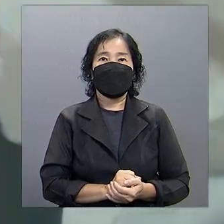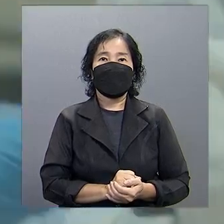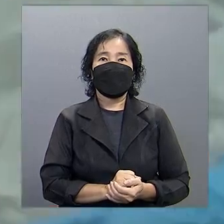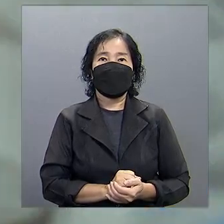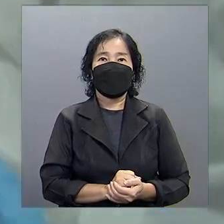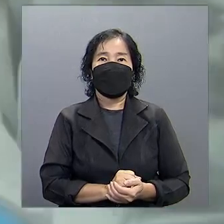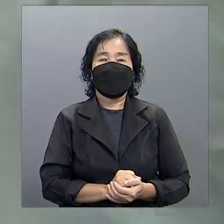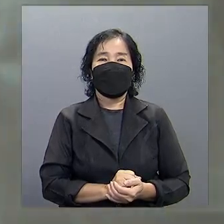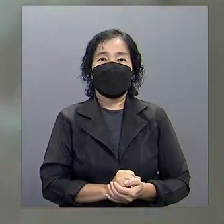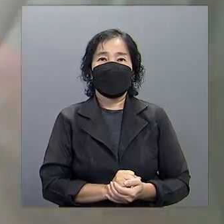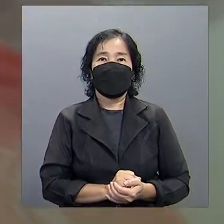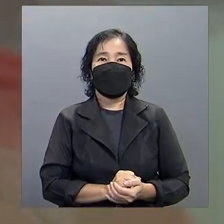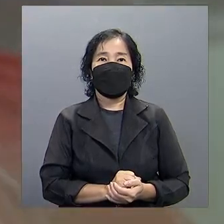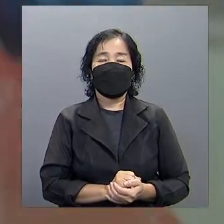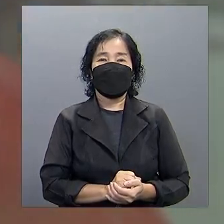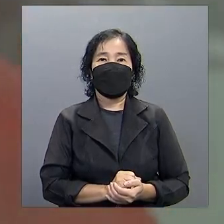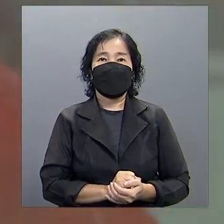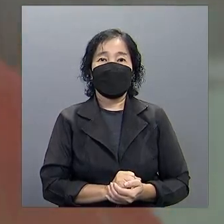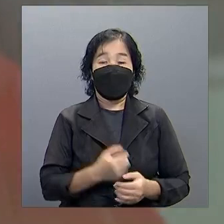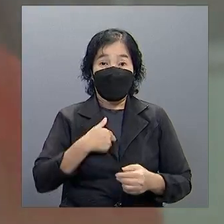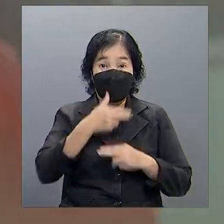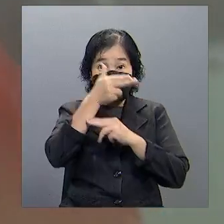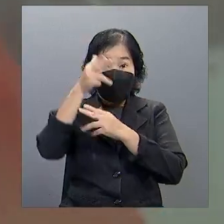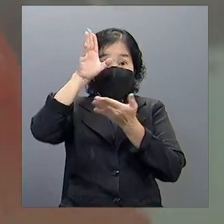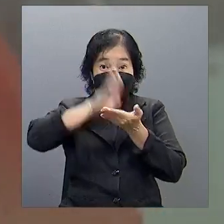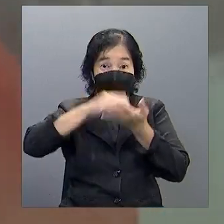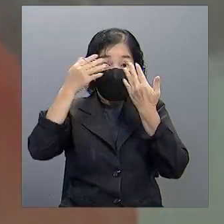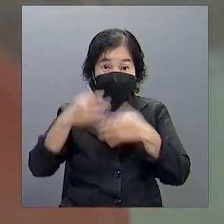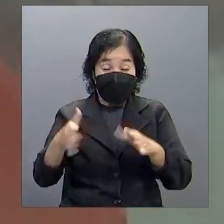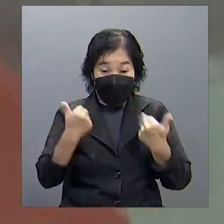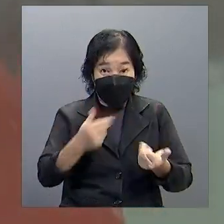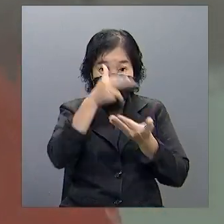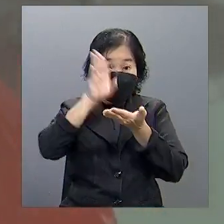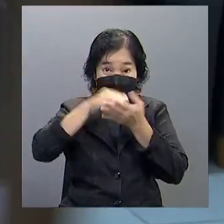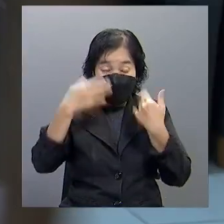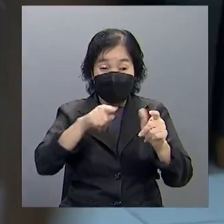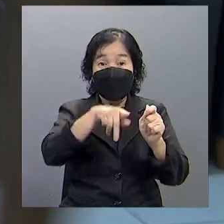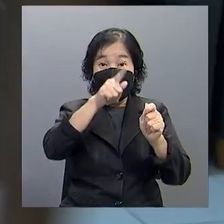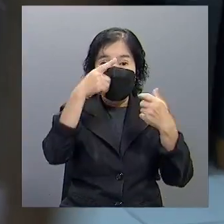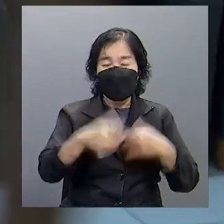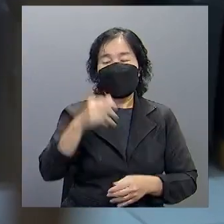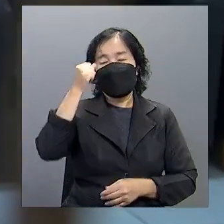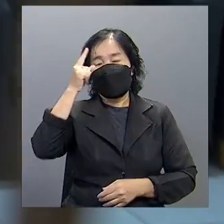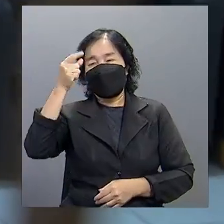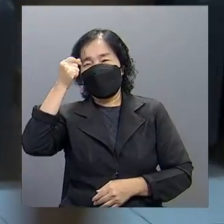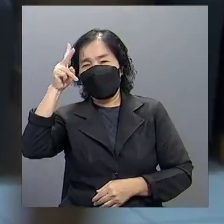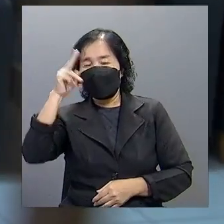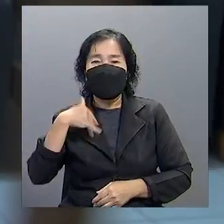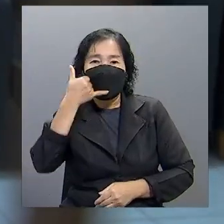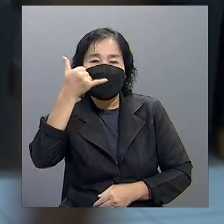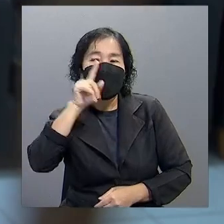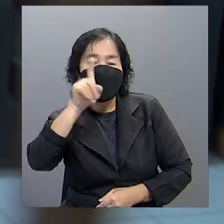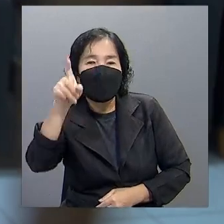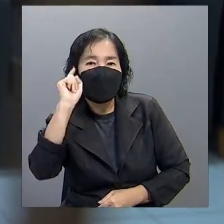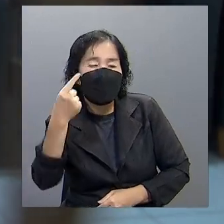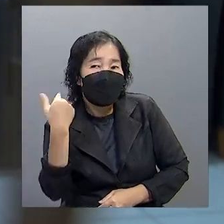และ2วันหลังจากการบันทึกเทปการทำหน้าที่ของพี่ๆทีมโรงพยาบาลป่าตองรายการรู้สู้ภัยก็ได้โทรกลับไปถามพี่ปูว่า